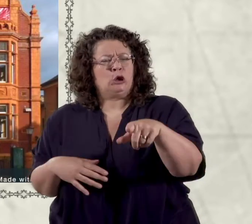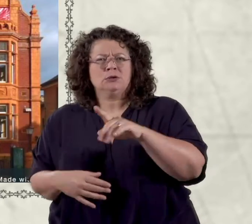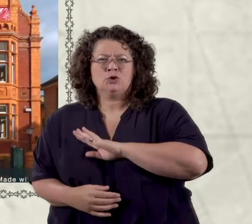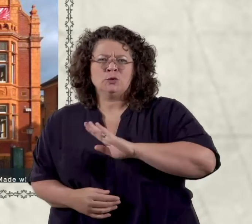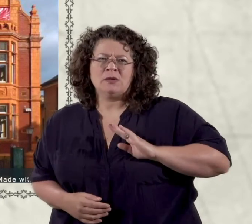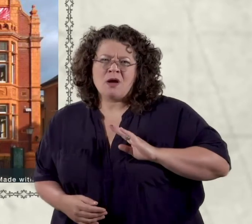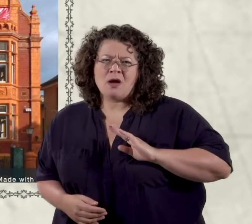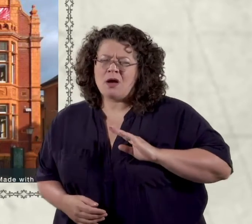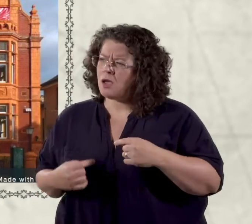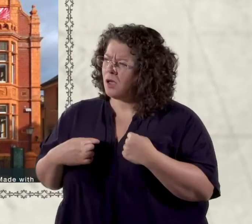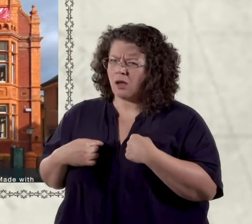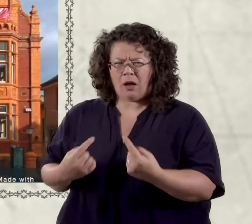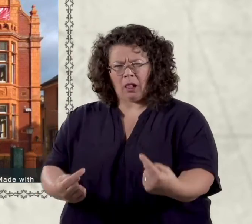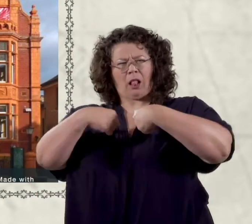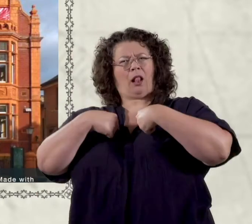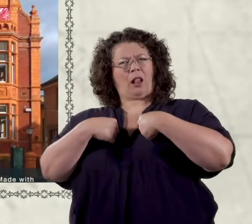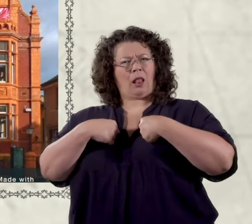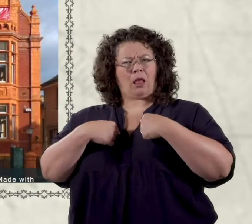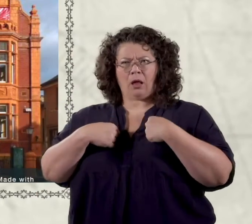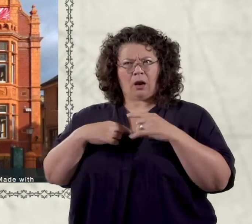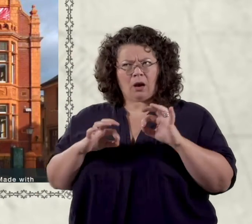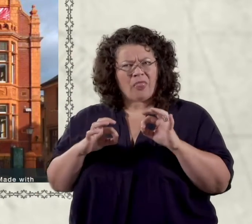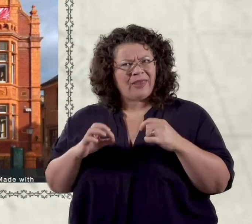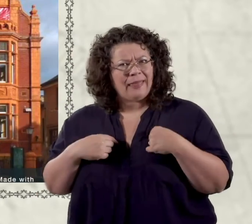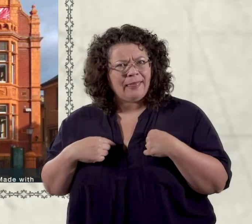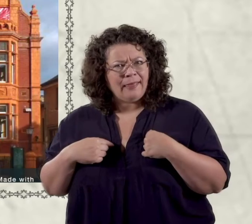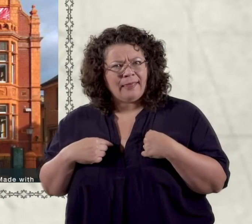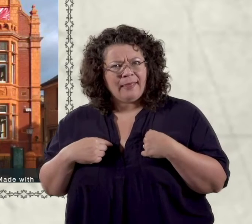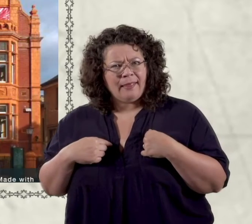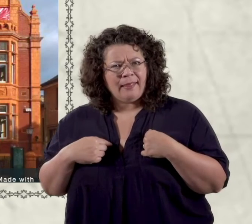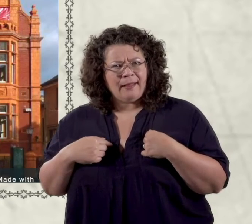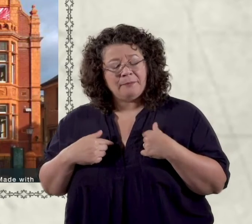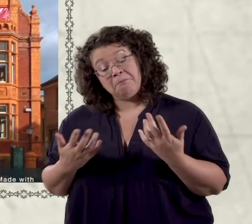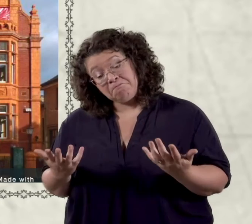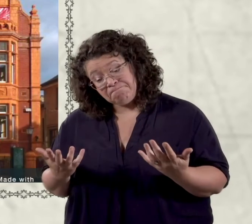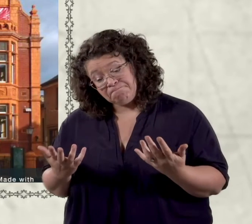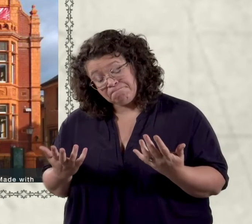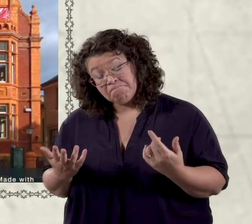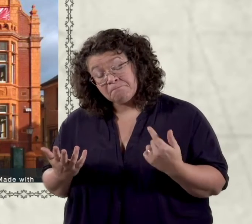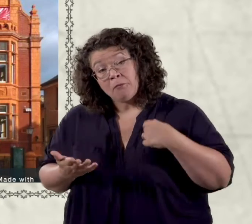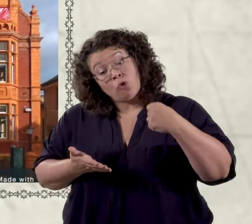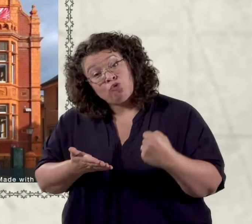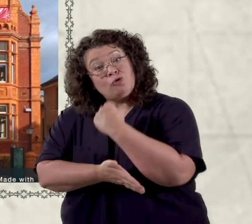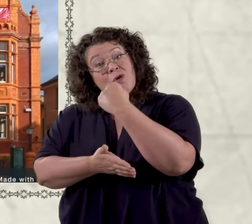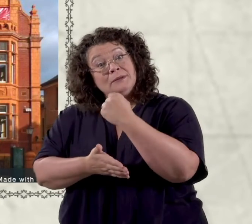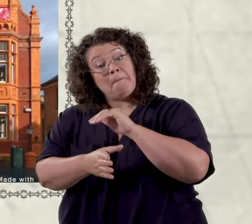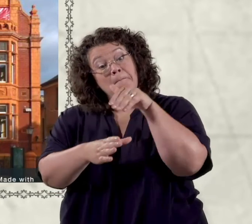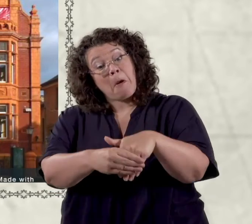fe nath yna fi y milwr na. Ges i fy neddfrydu i rhywbeth nes i erioed wneud.